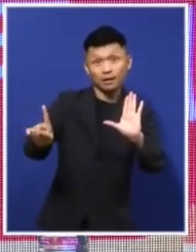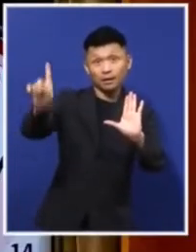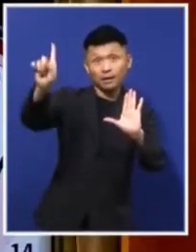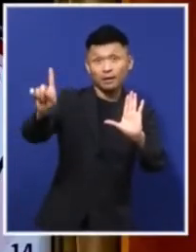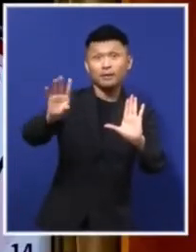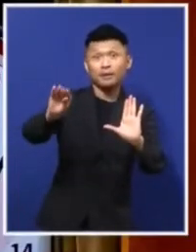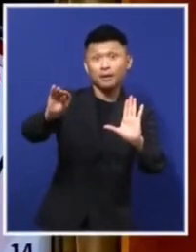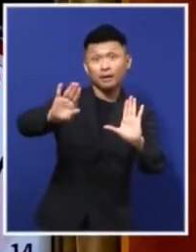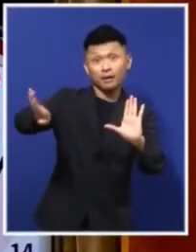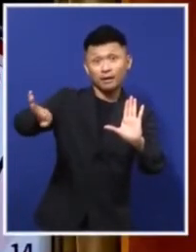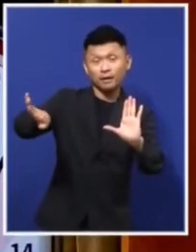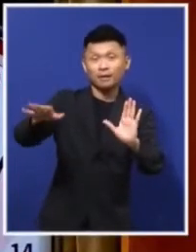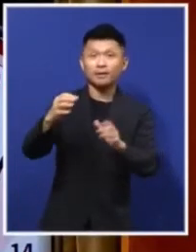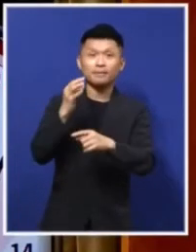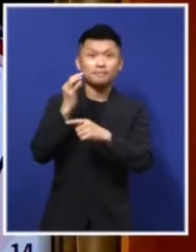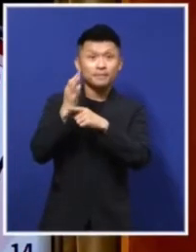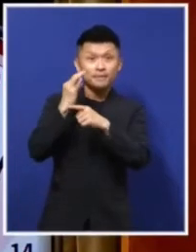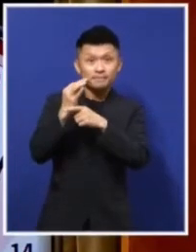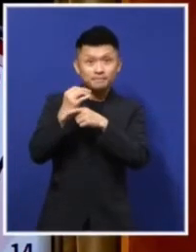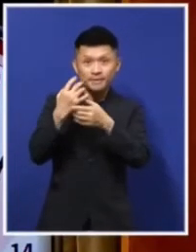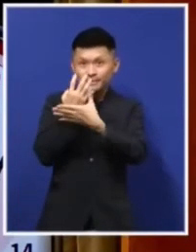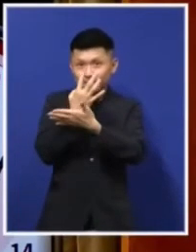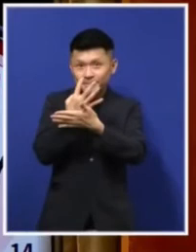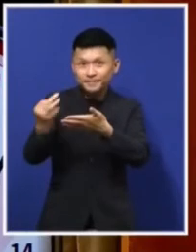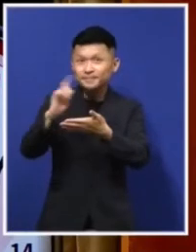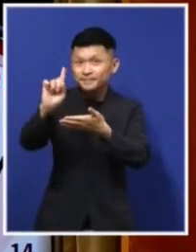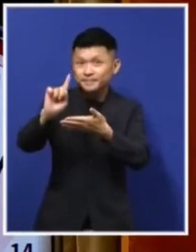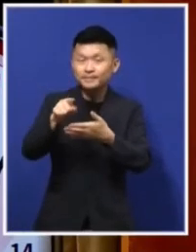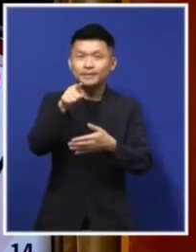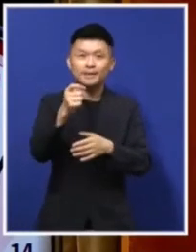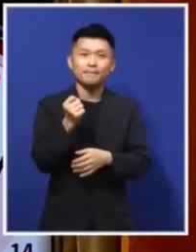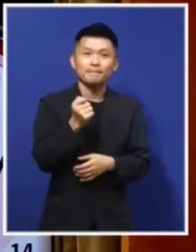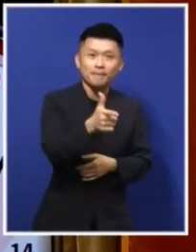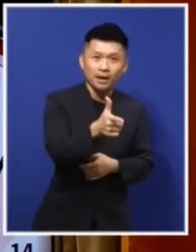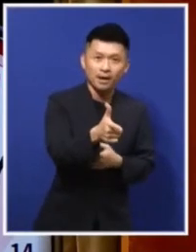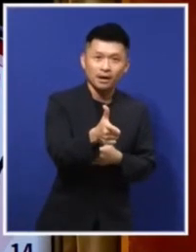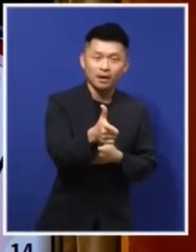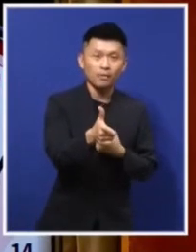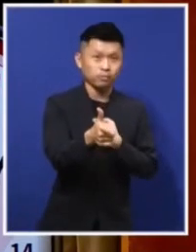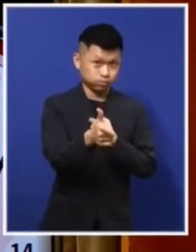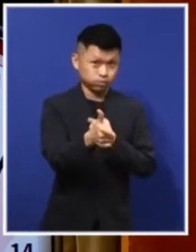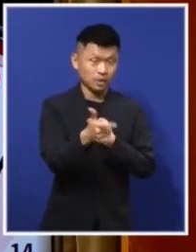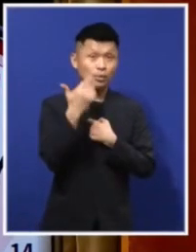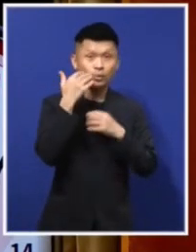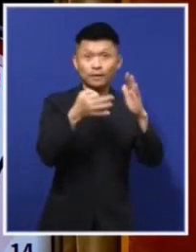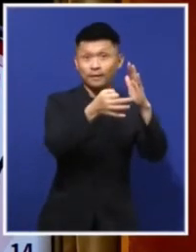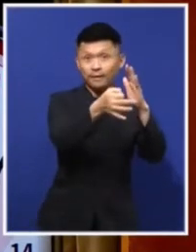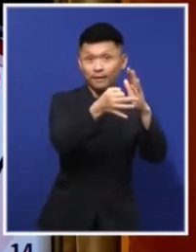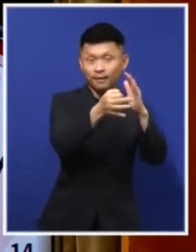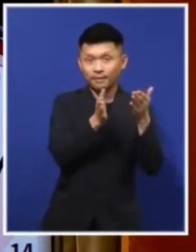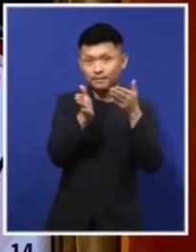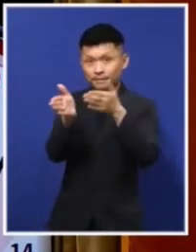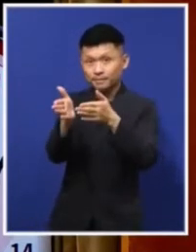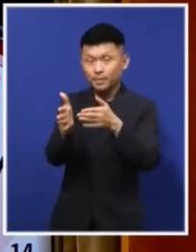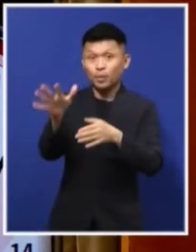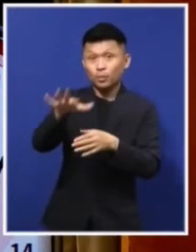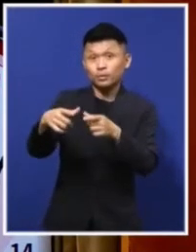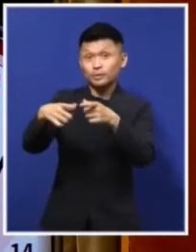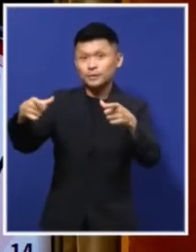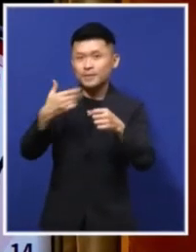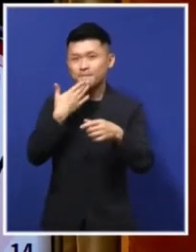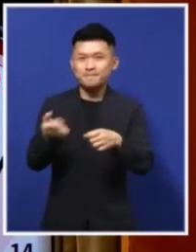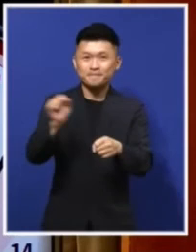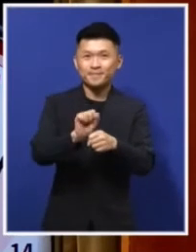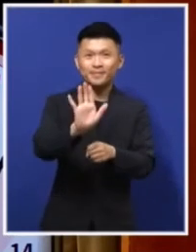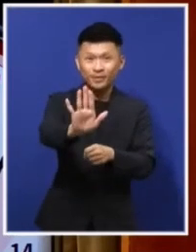码。那这个优惠代码就是每一次你在消费的时候，如果店家有专门针对五倍券的加码，或者如